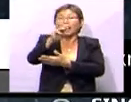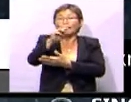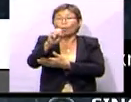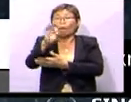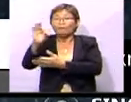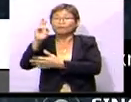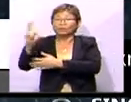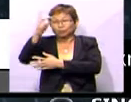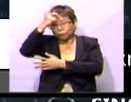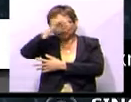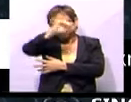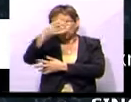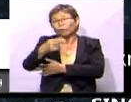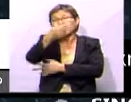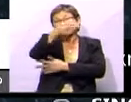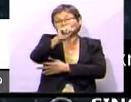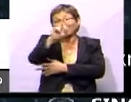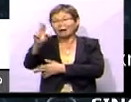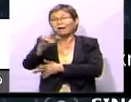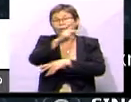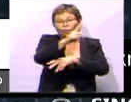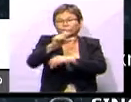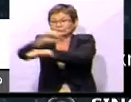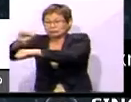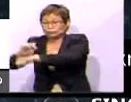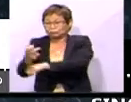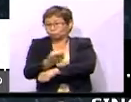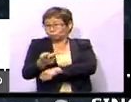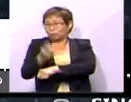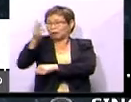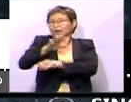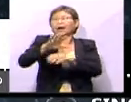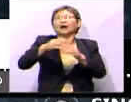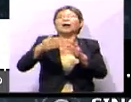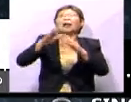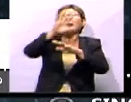Johari Ghani berkata, HSR Kuala Lumpur Singapura itu bakal meliputi 8